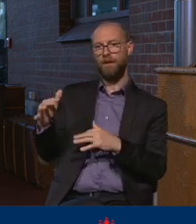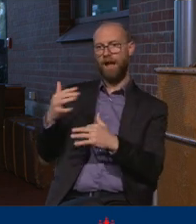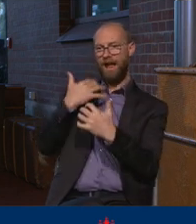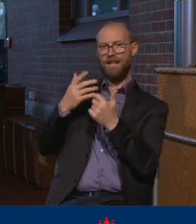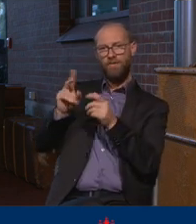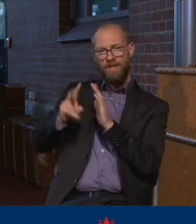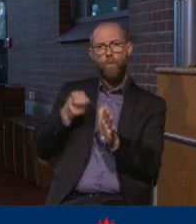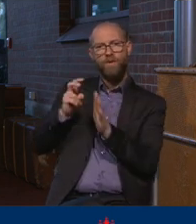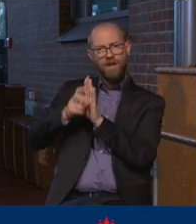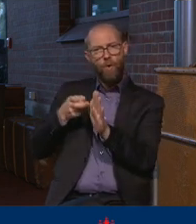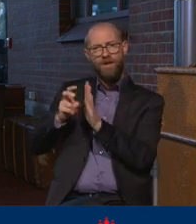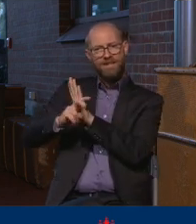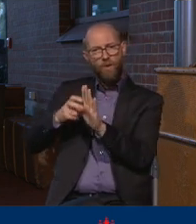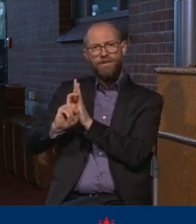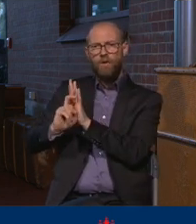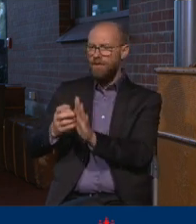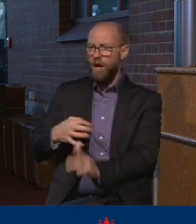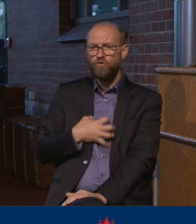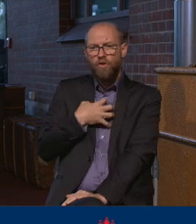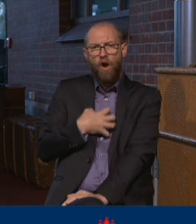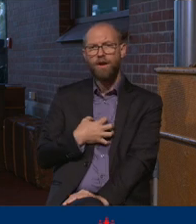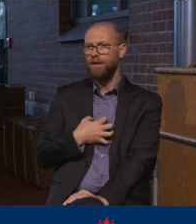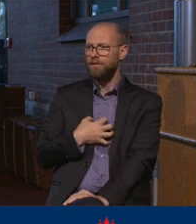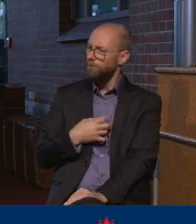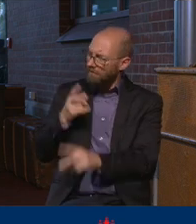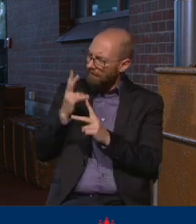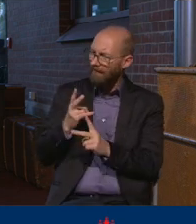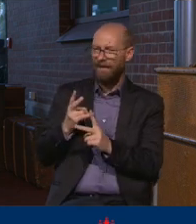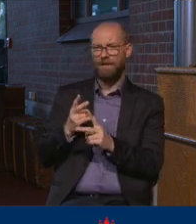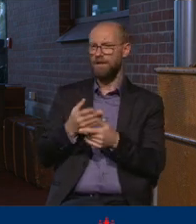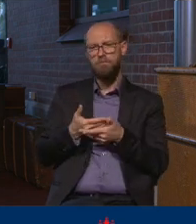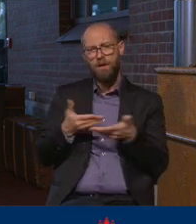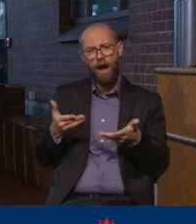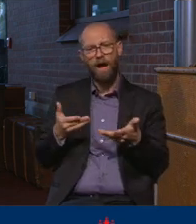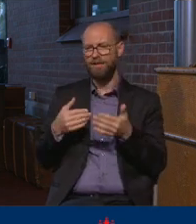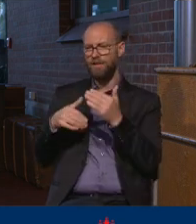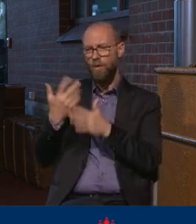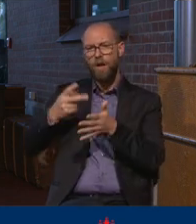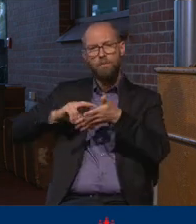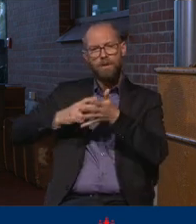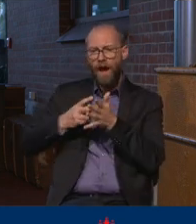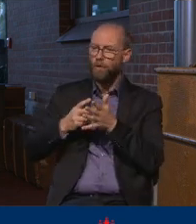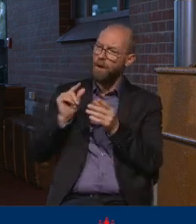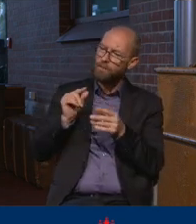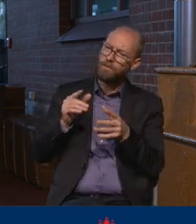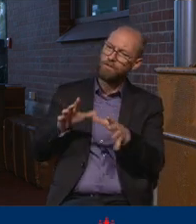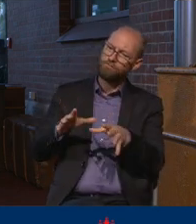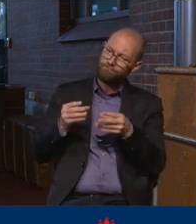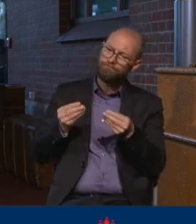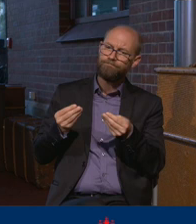das immer wiederholen und scheinbar auch nicht so richtig bereit sind sich auf diese dinge mal einzulassen